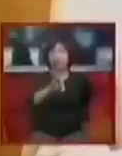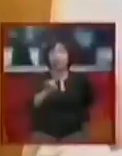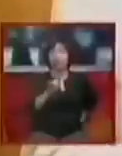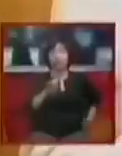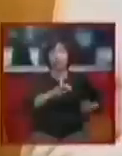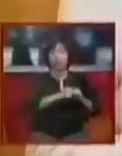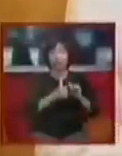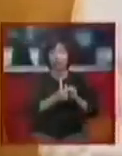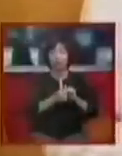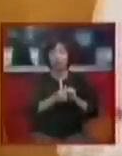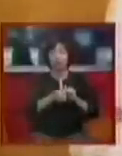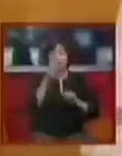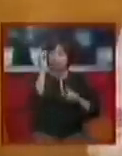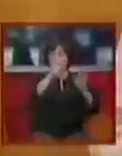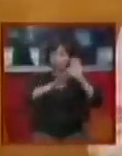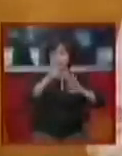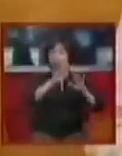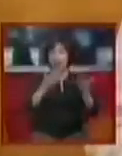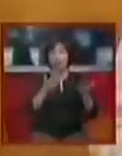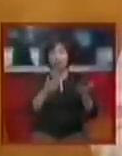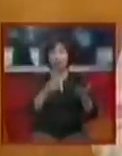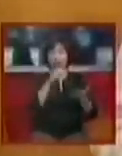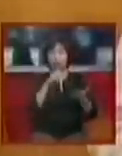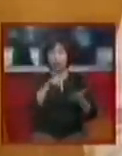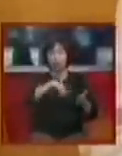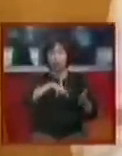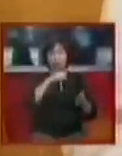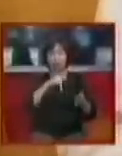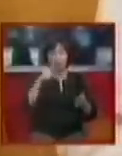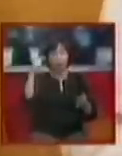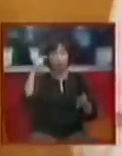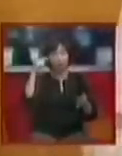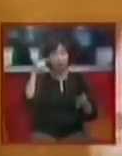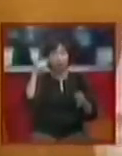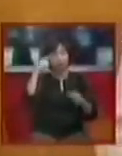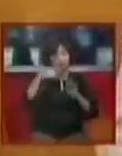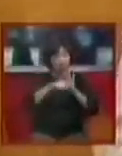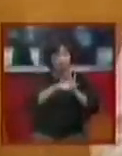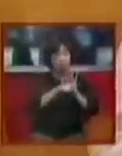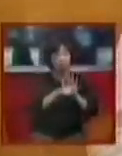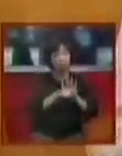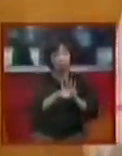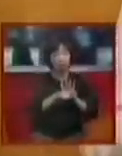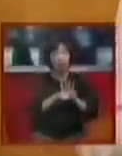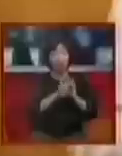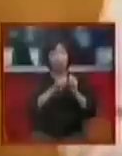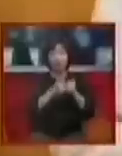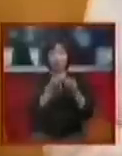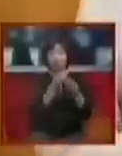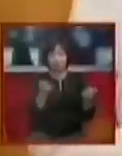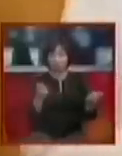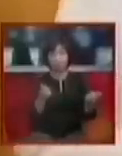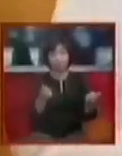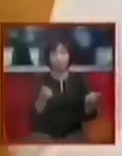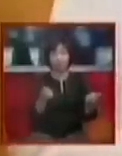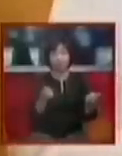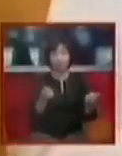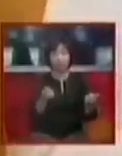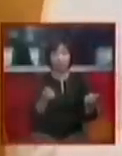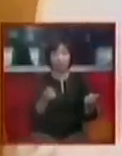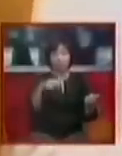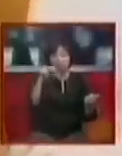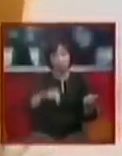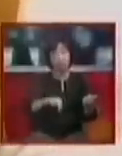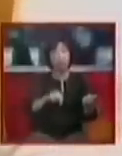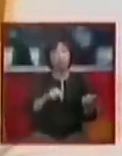pagsubok. Hindi po tayo nag-iisa sa mundo. Kaya't habang tinutugunan natin ang sarili natin mga suliranin, ang kuplamang nabantayan din ang